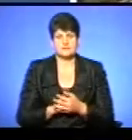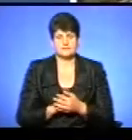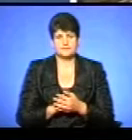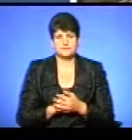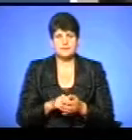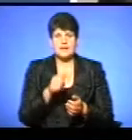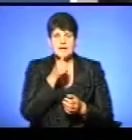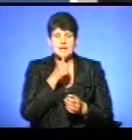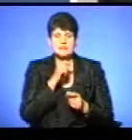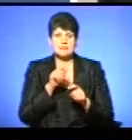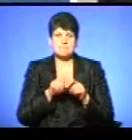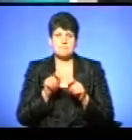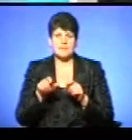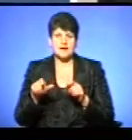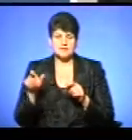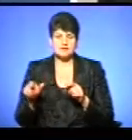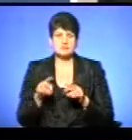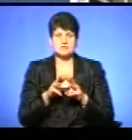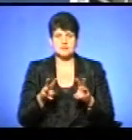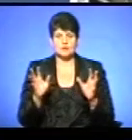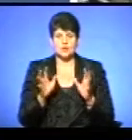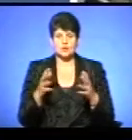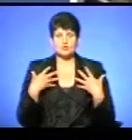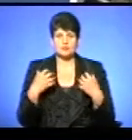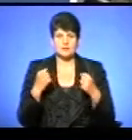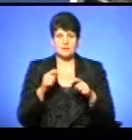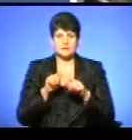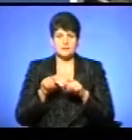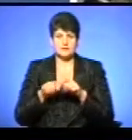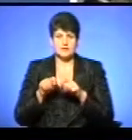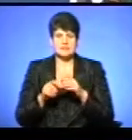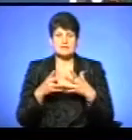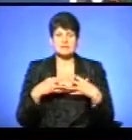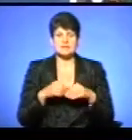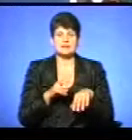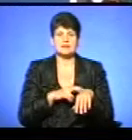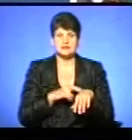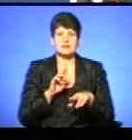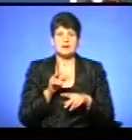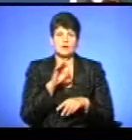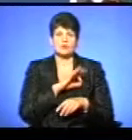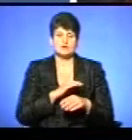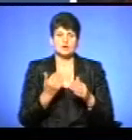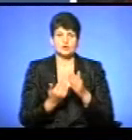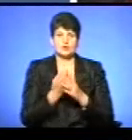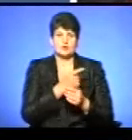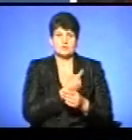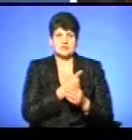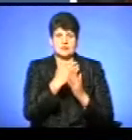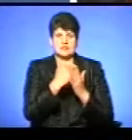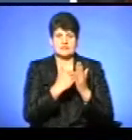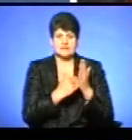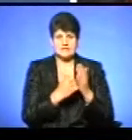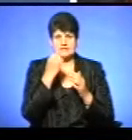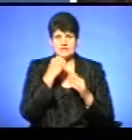Експерти з Міністерства охорони здоров'я проінструктували сімейних лікарів Тернопільщини, як користуватися новою медичною класифікацією, завдяки